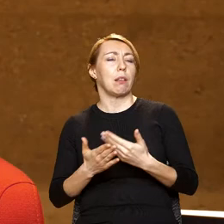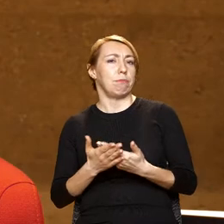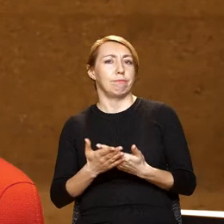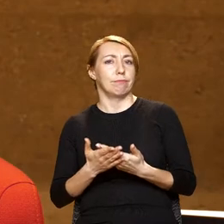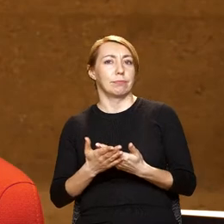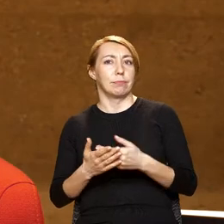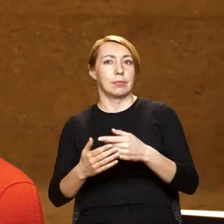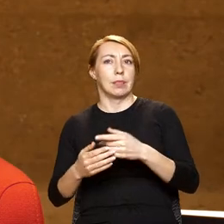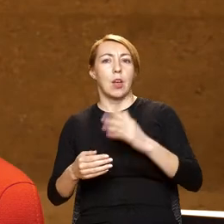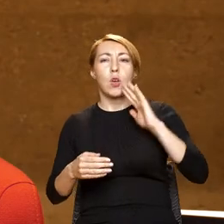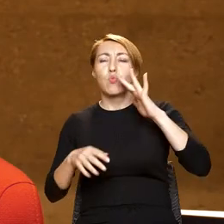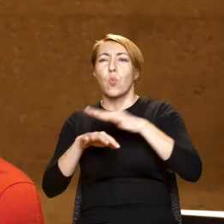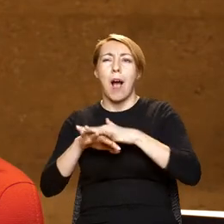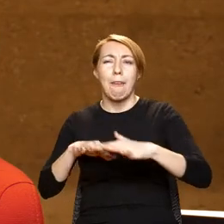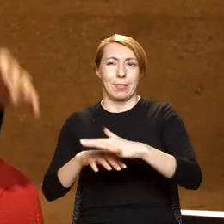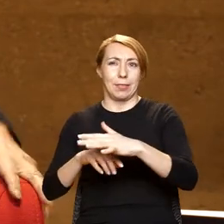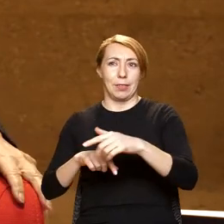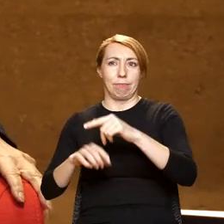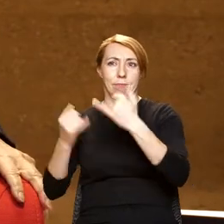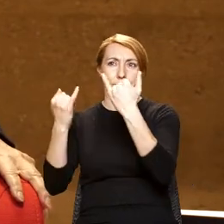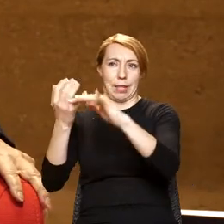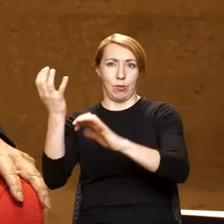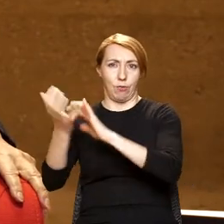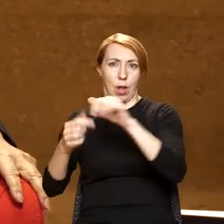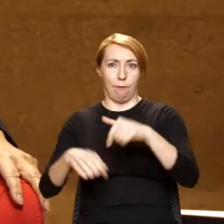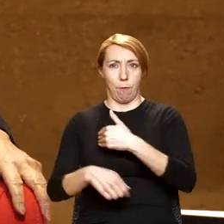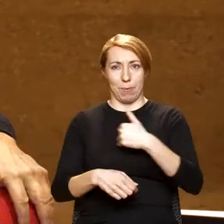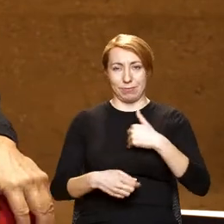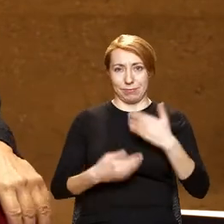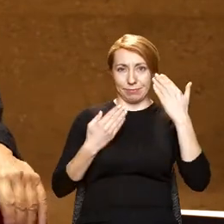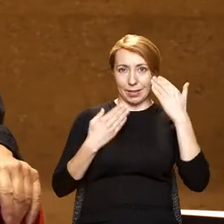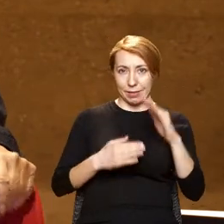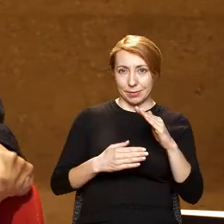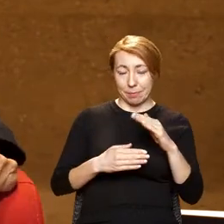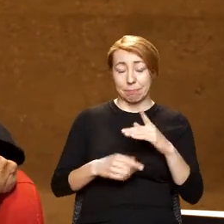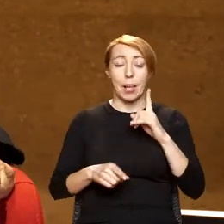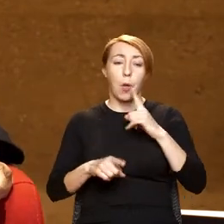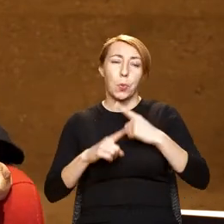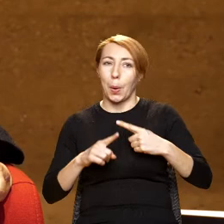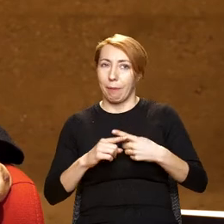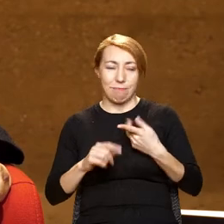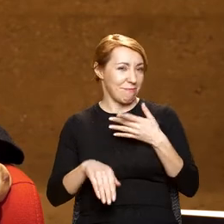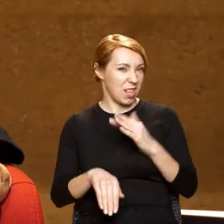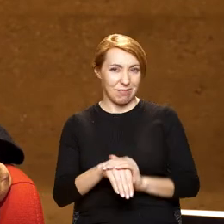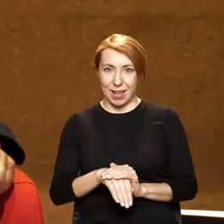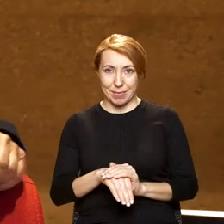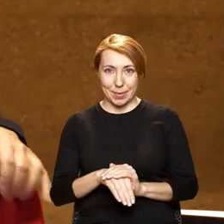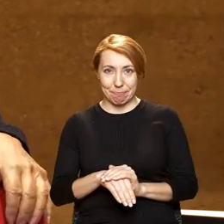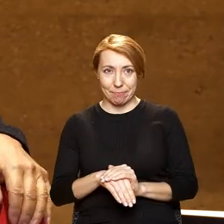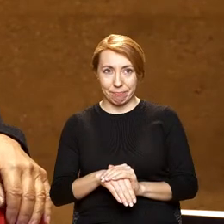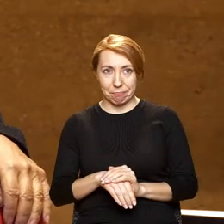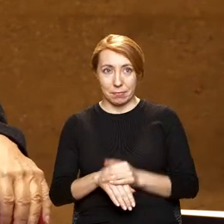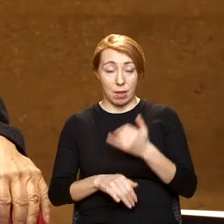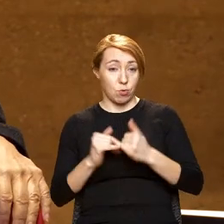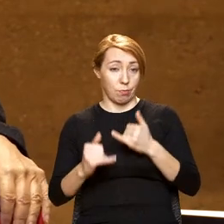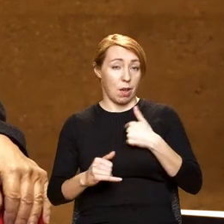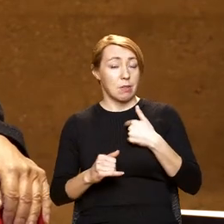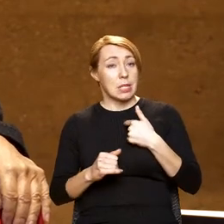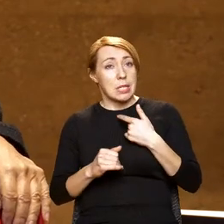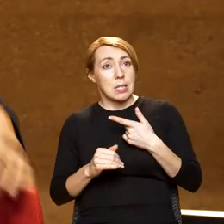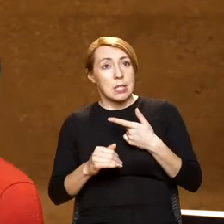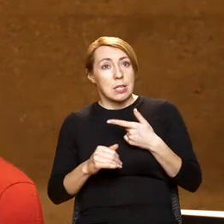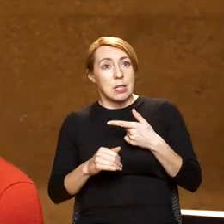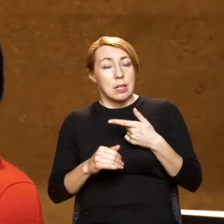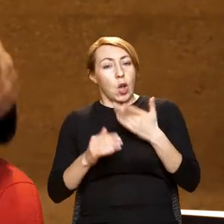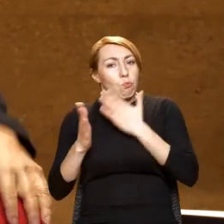indziej, nieznany jest w Polsce? Ja szczerze mówiąc się z tym nie zgadzam. Bo przygotowując się troszkę do